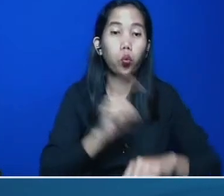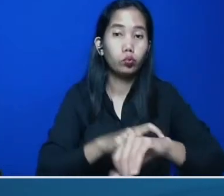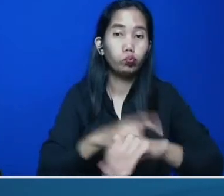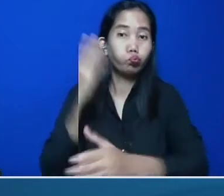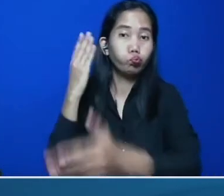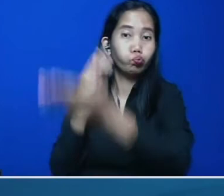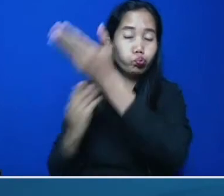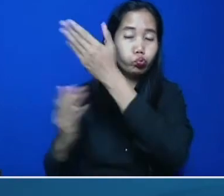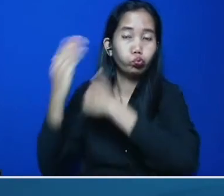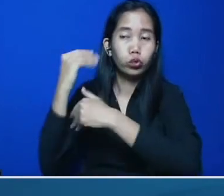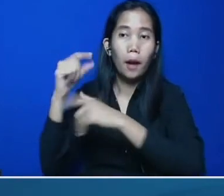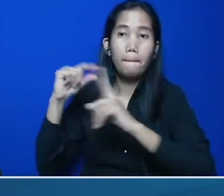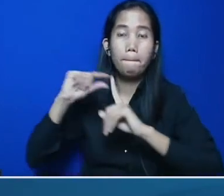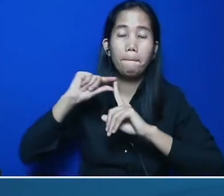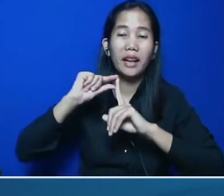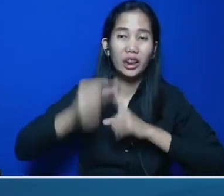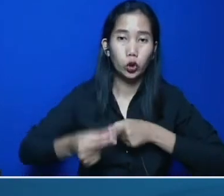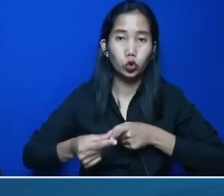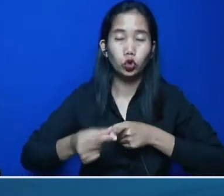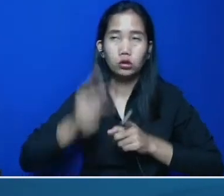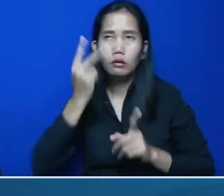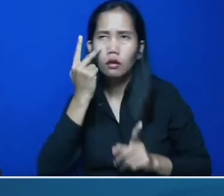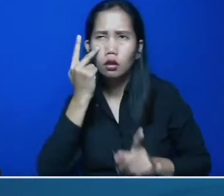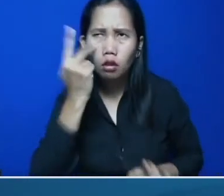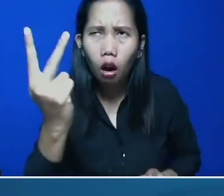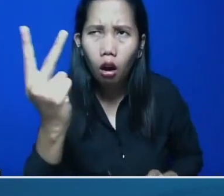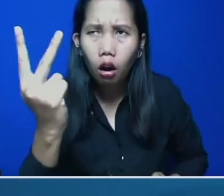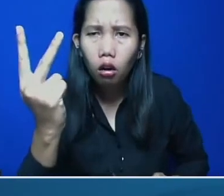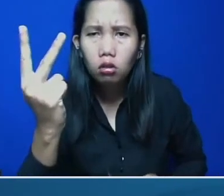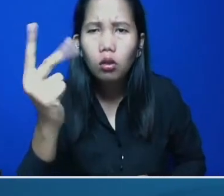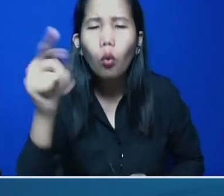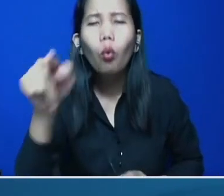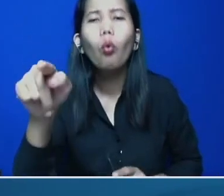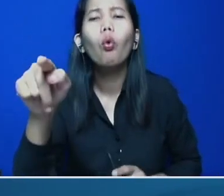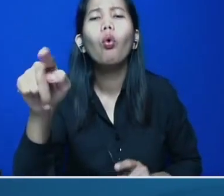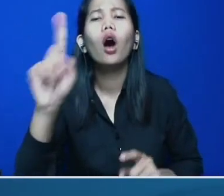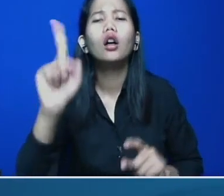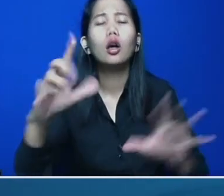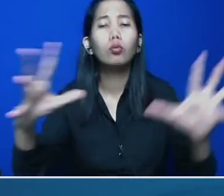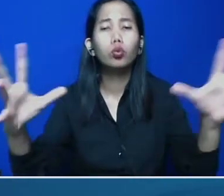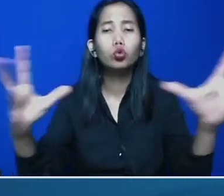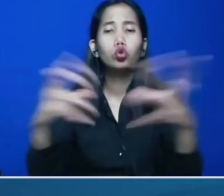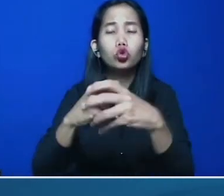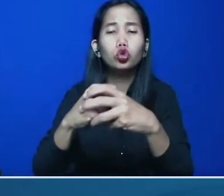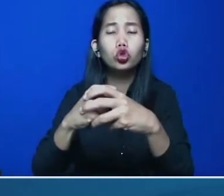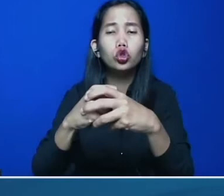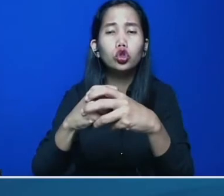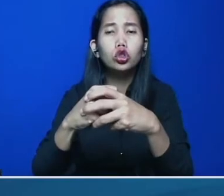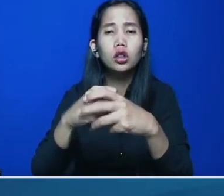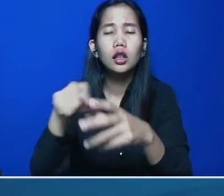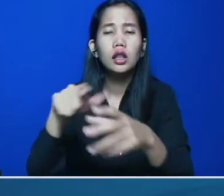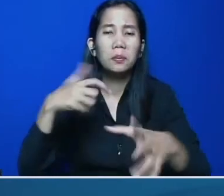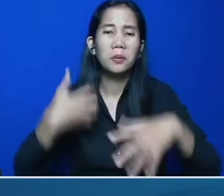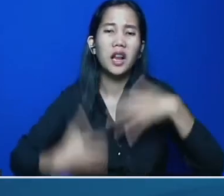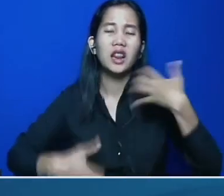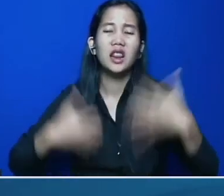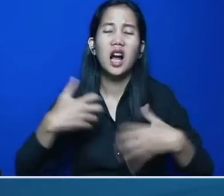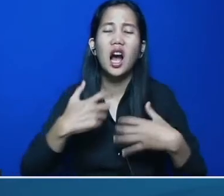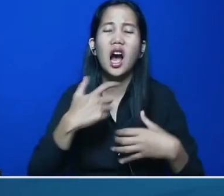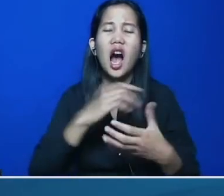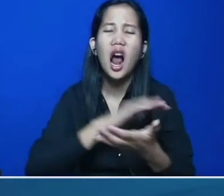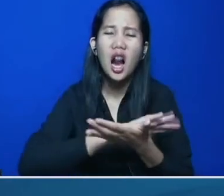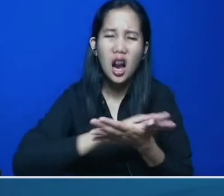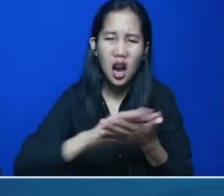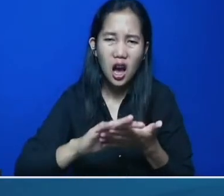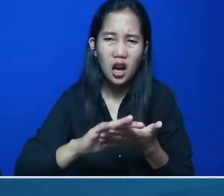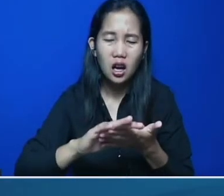binatang halo halo ada binatang yang haram lalu perintahnya adalah bangunlah Hai Petrus sembelihlah